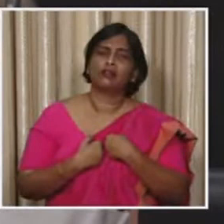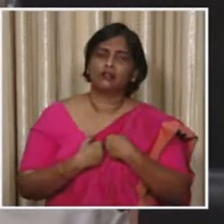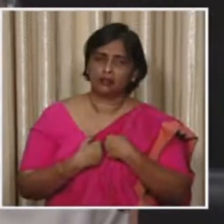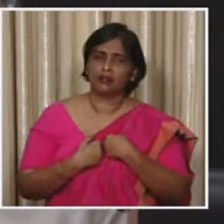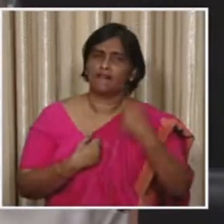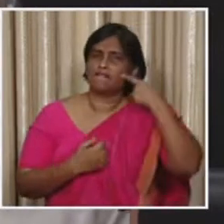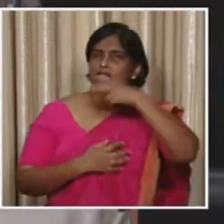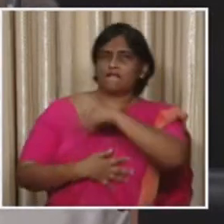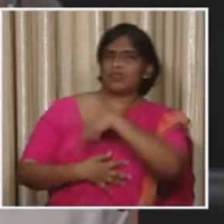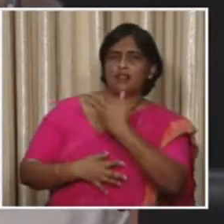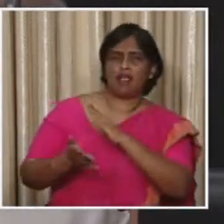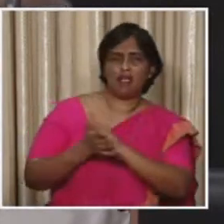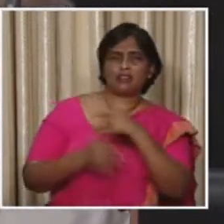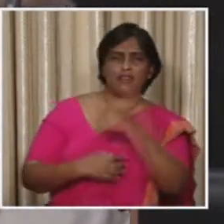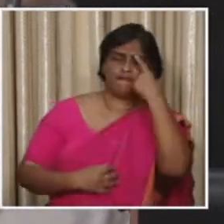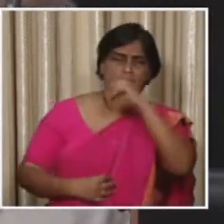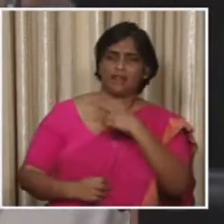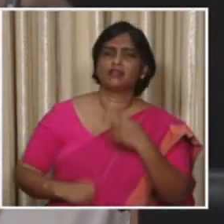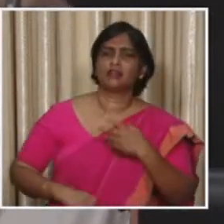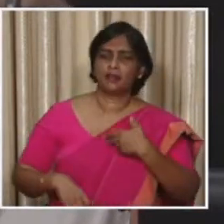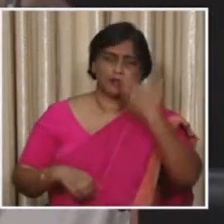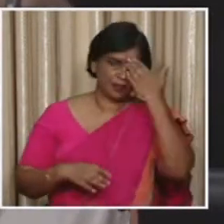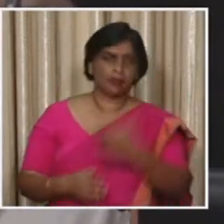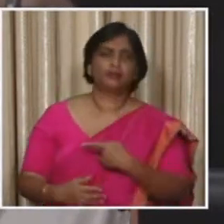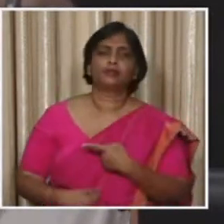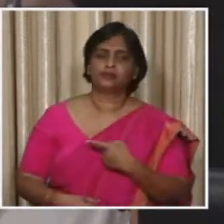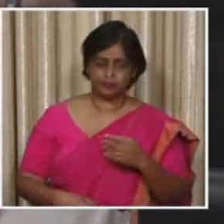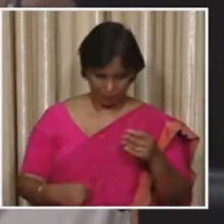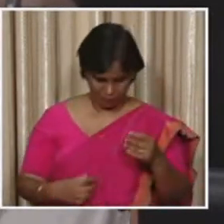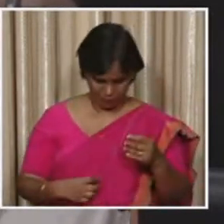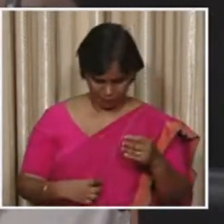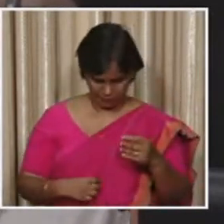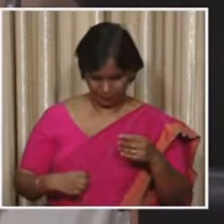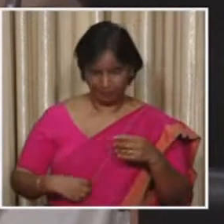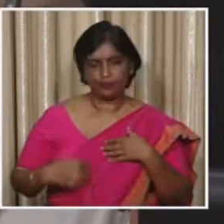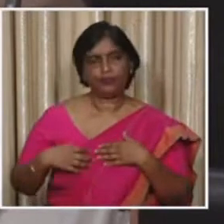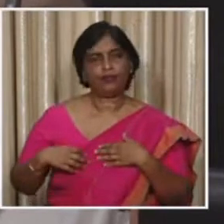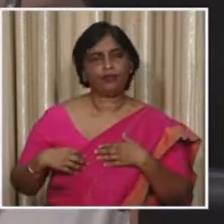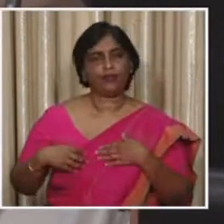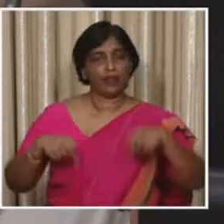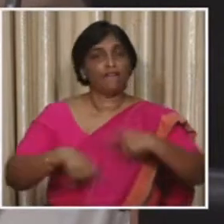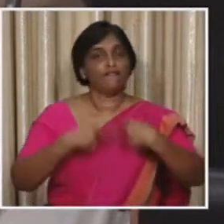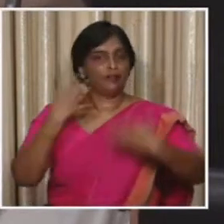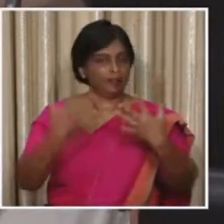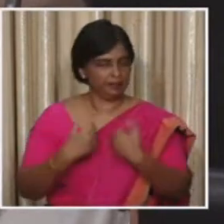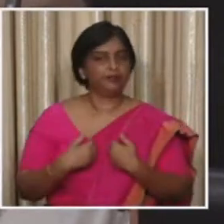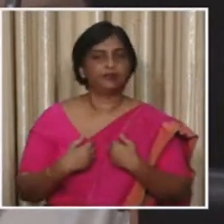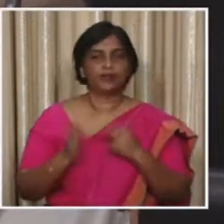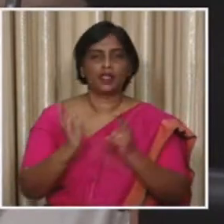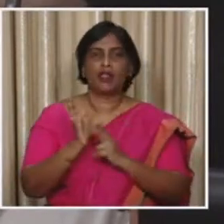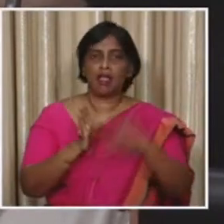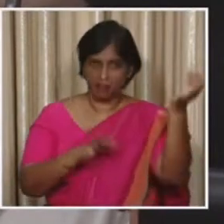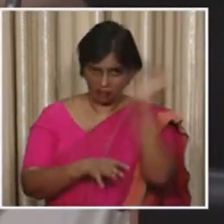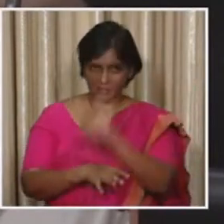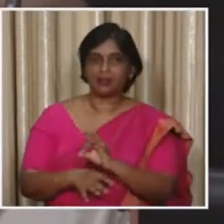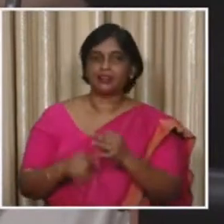මට විශ්වාසයක් නැහැ හර්ෂා ඩිස්වෙලා ගැන කරුණාකරලා මේ දැම්මම විවාදයක් දෙන්න කියලා. නාලක ගොඩේ හවද